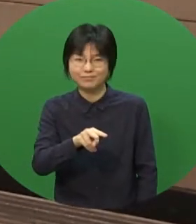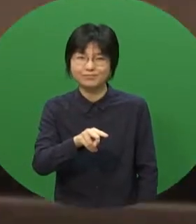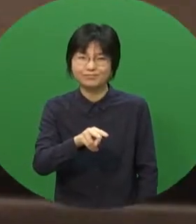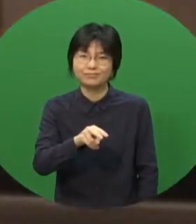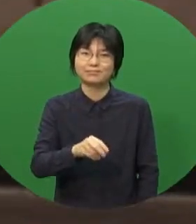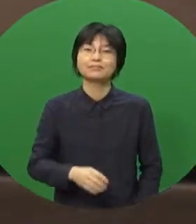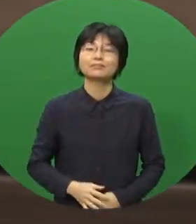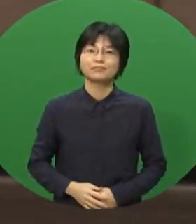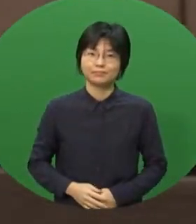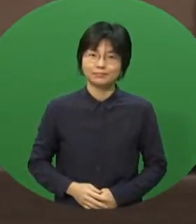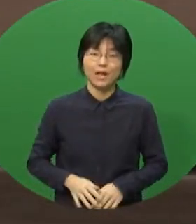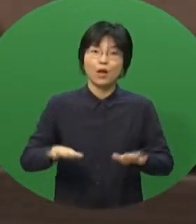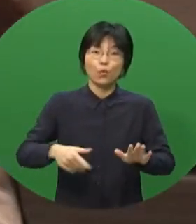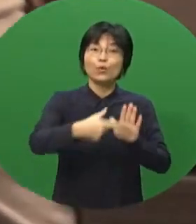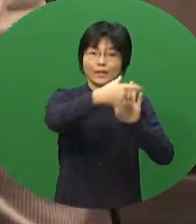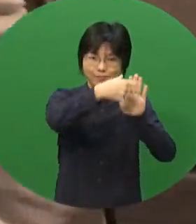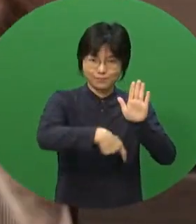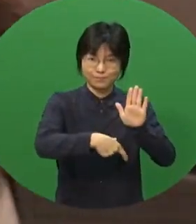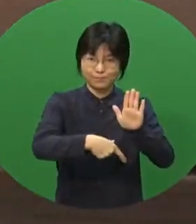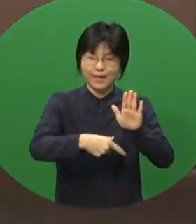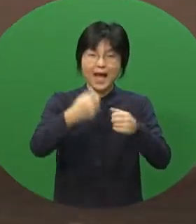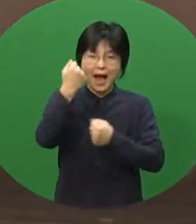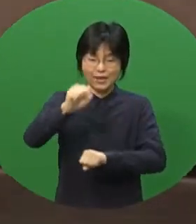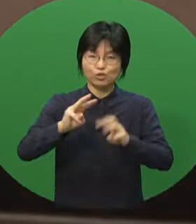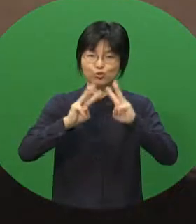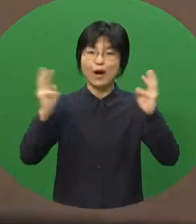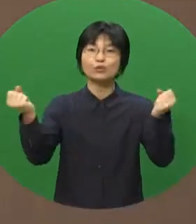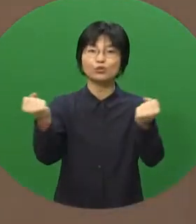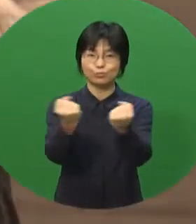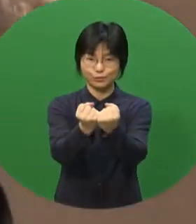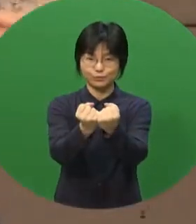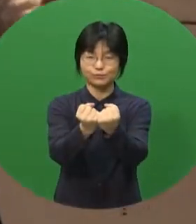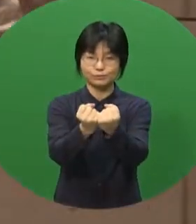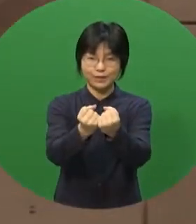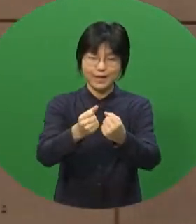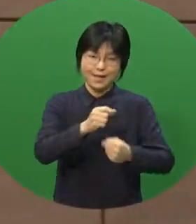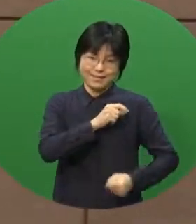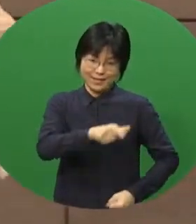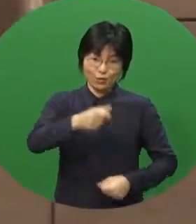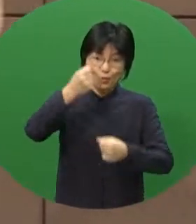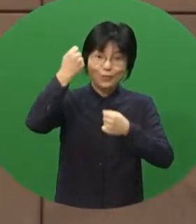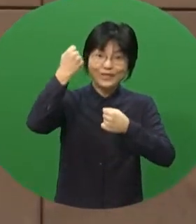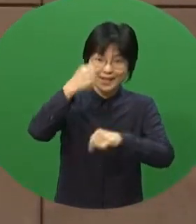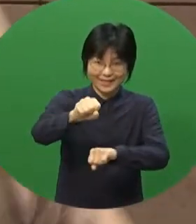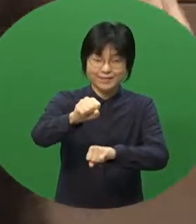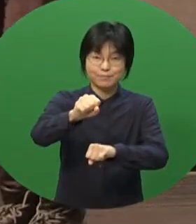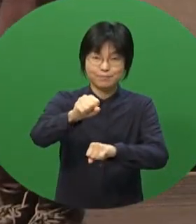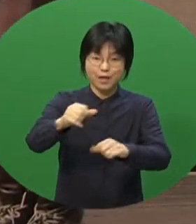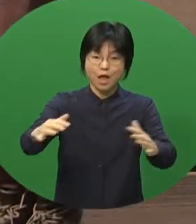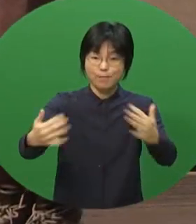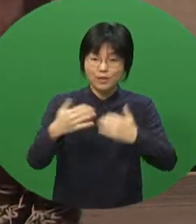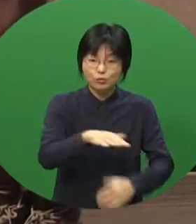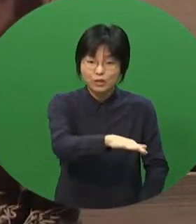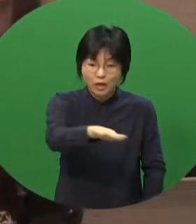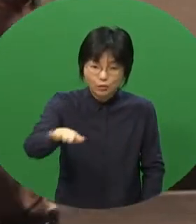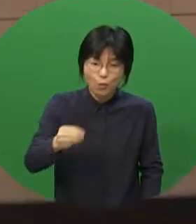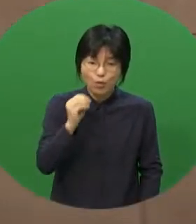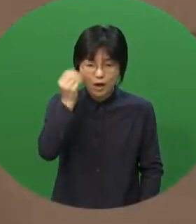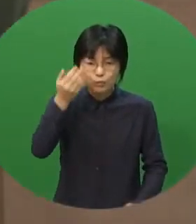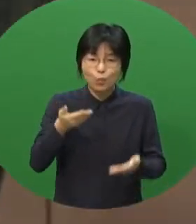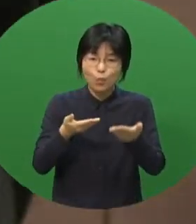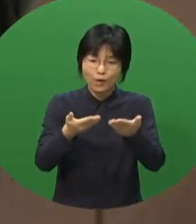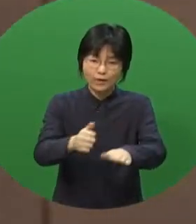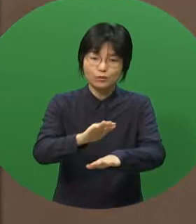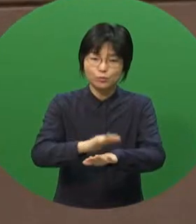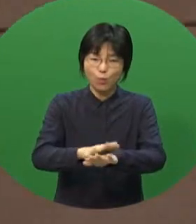。 は い、 この日は俳優ワークショップ、熱のこもった演技、どうすれば見てくれた人に伝わる演技になるのか、